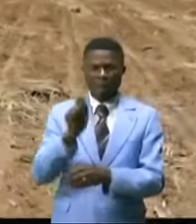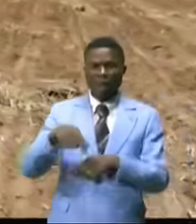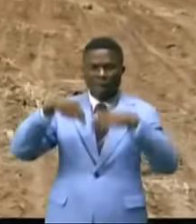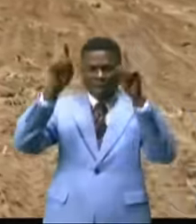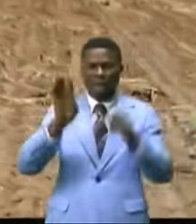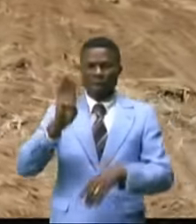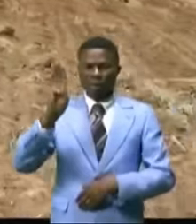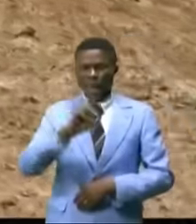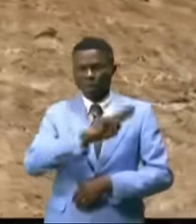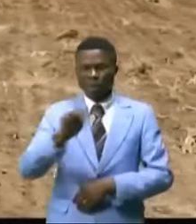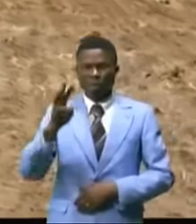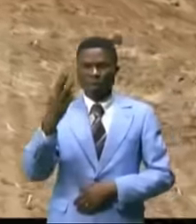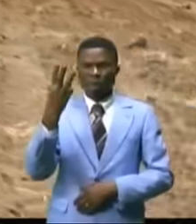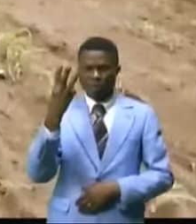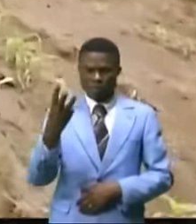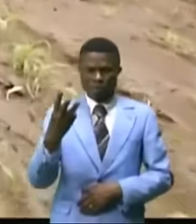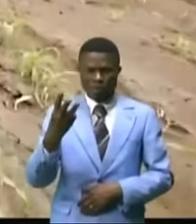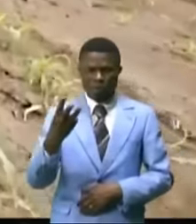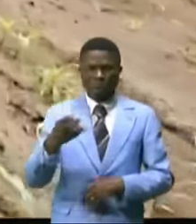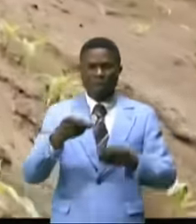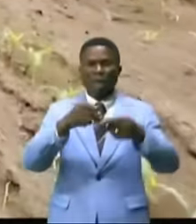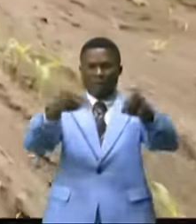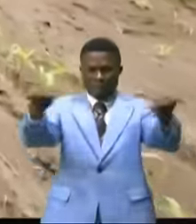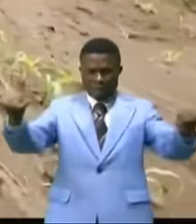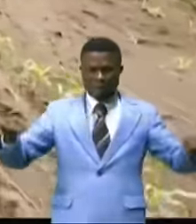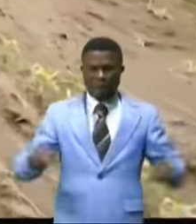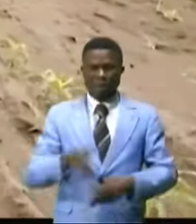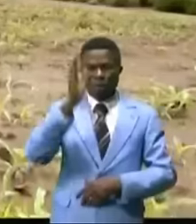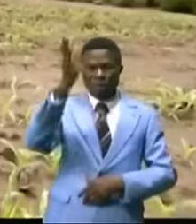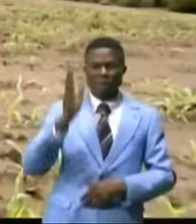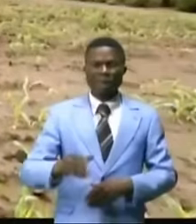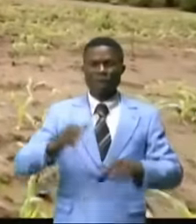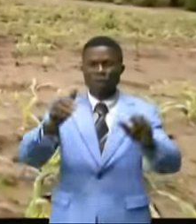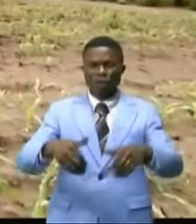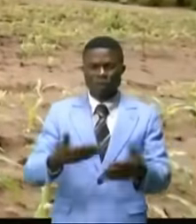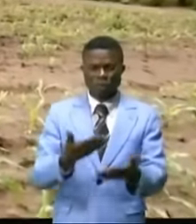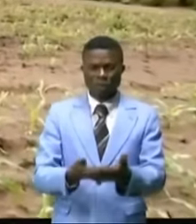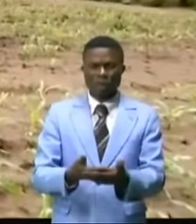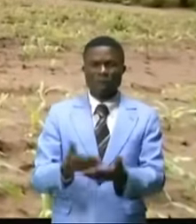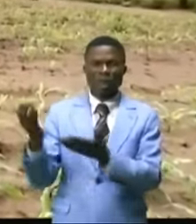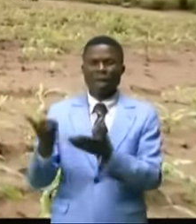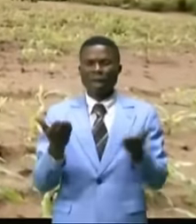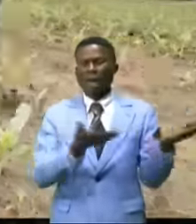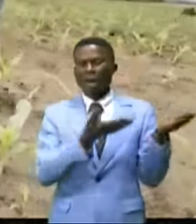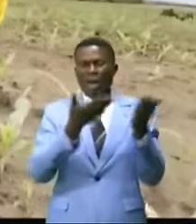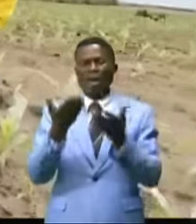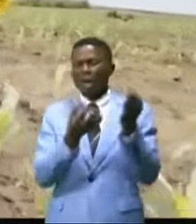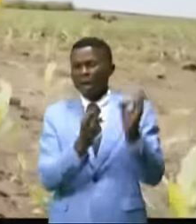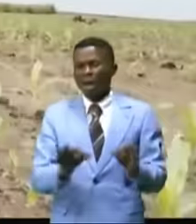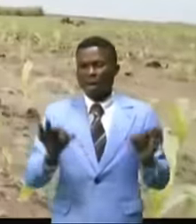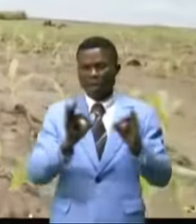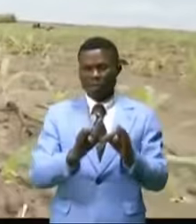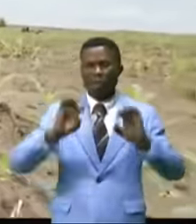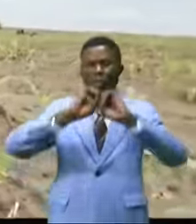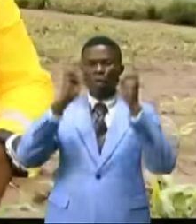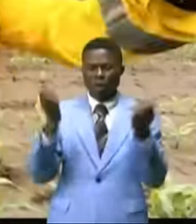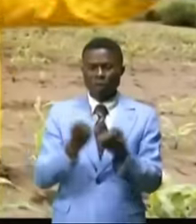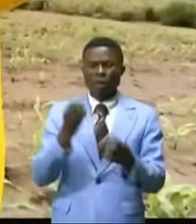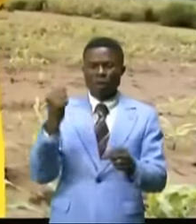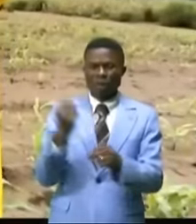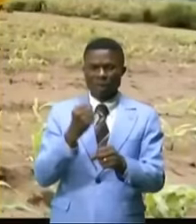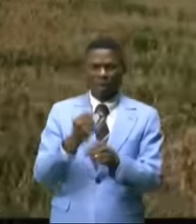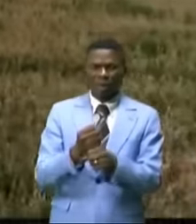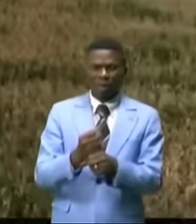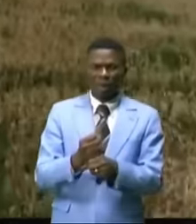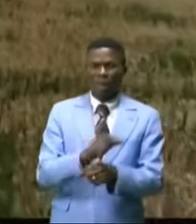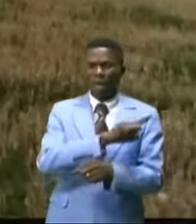B 2023 sur une superficie de 500 hectares. Il importe de signaler que l'entreprise produit sur près